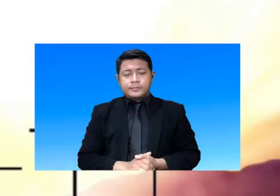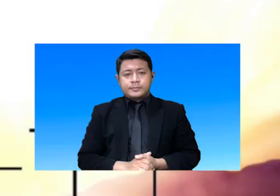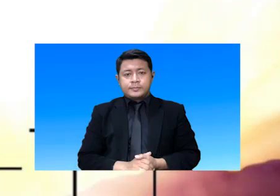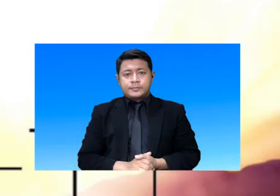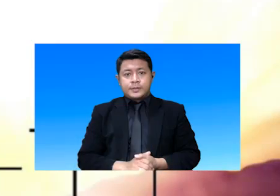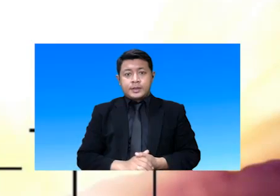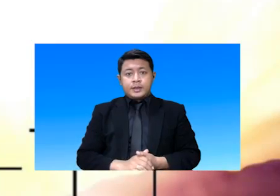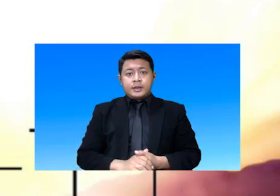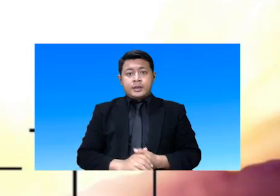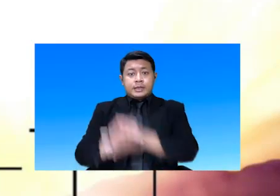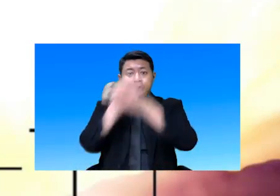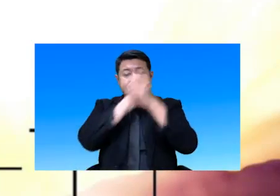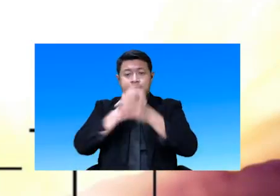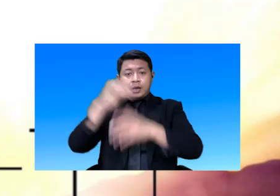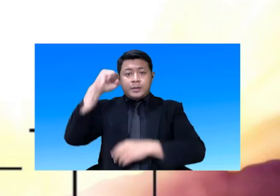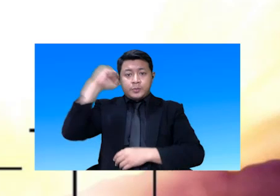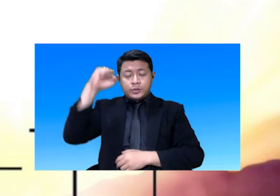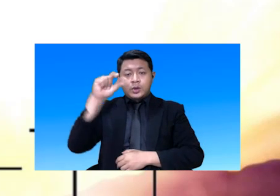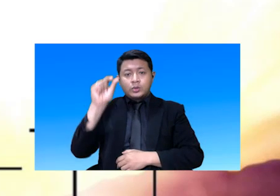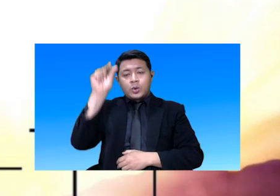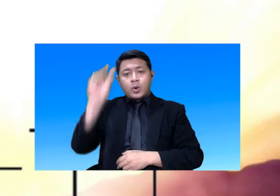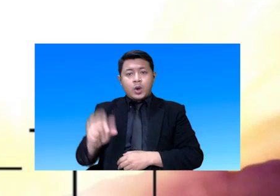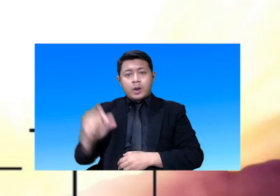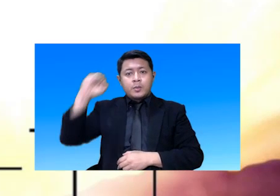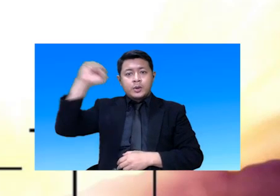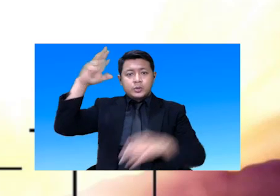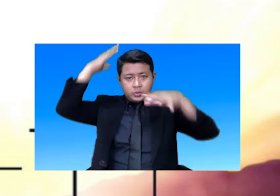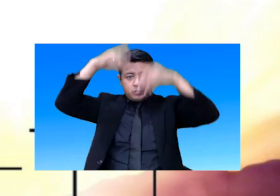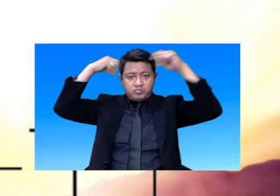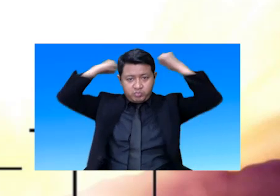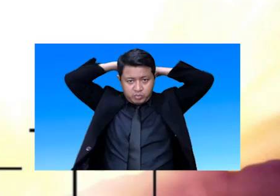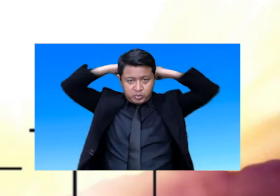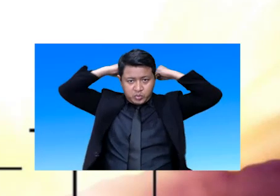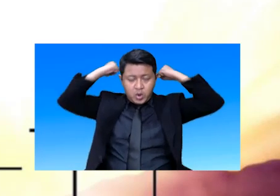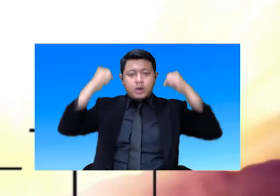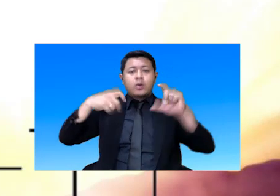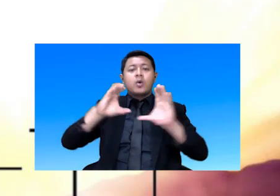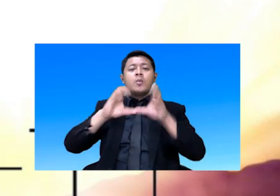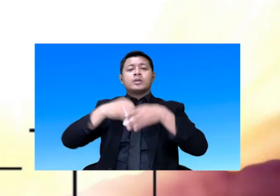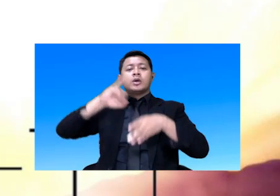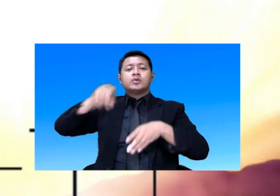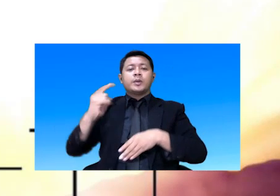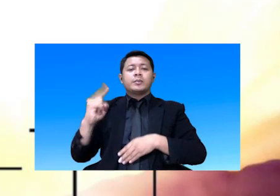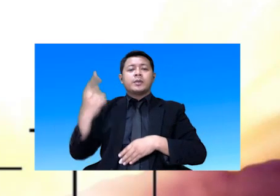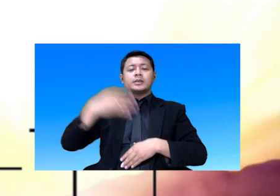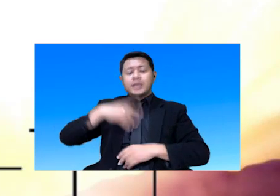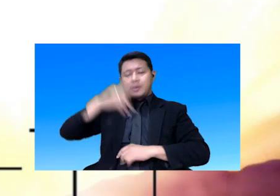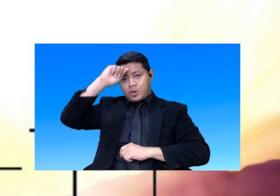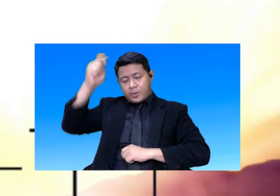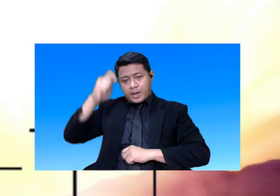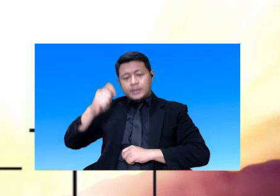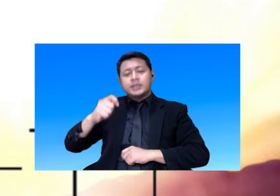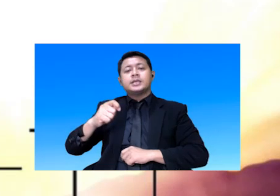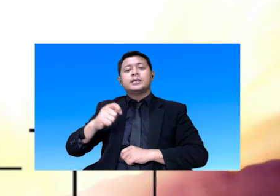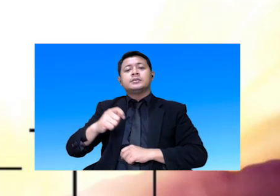Salam perjuangan bagi para pejuang komunitas Jumat Pertama. Saya sangat menghargai prakarsa